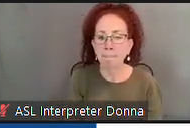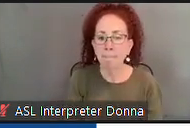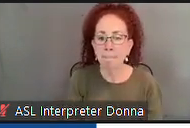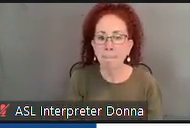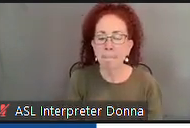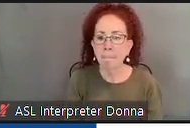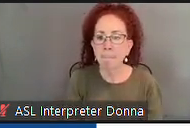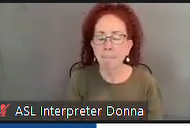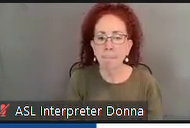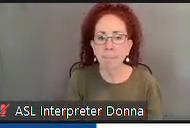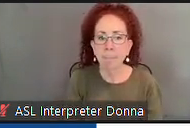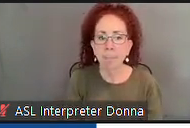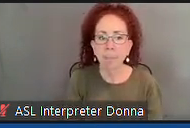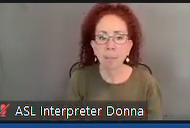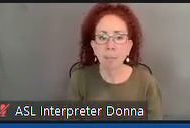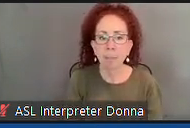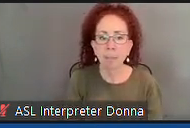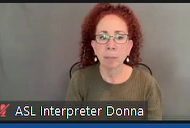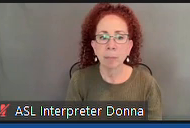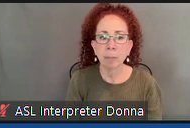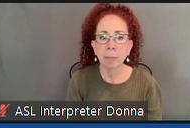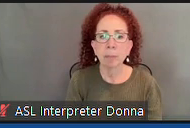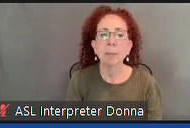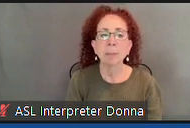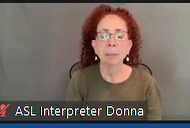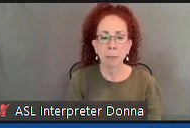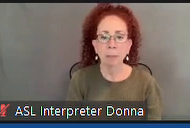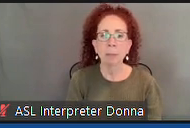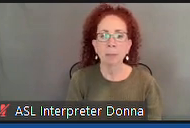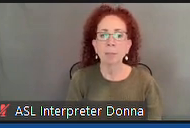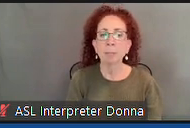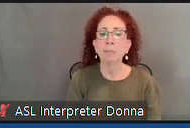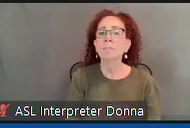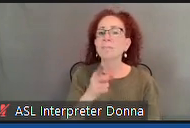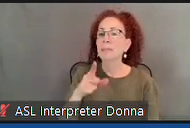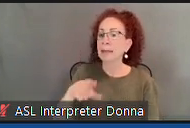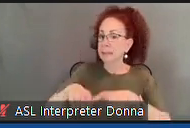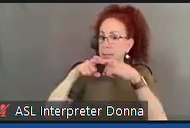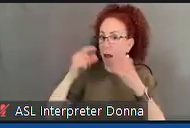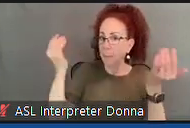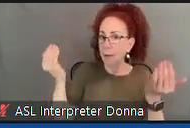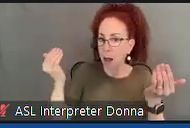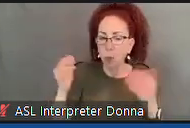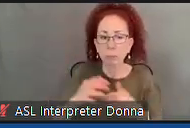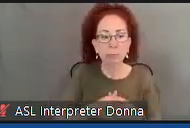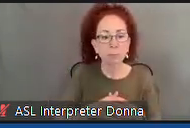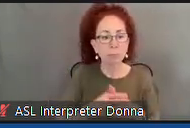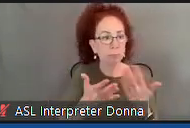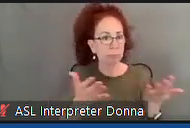所以确认大家都是能够准备好来迎接这些